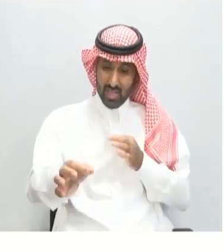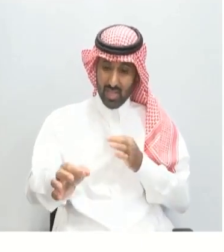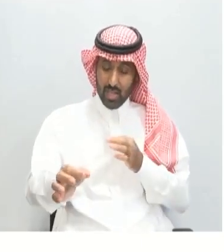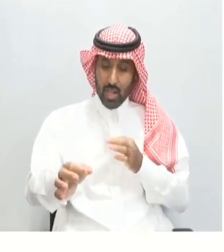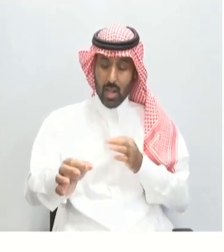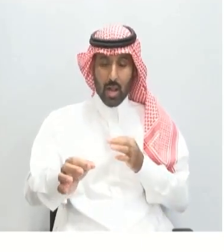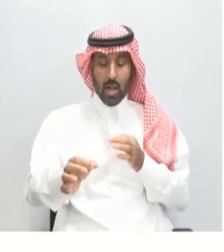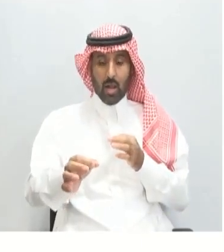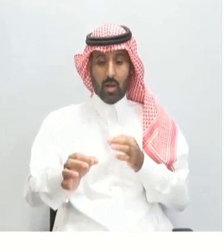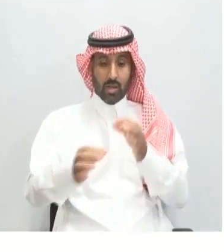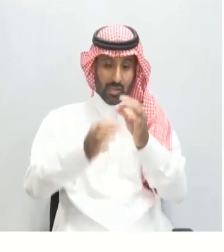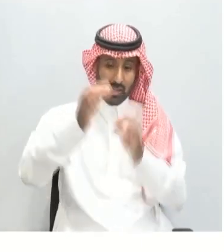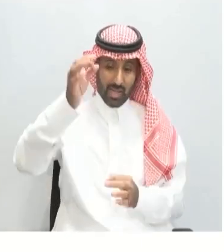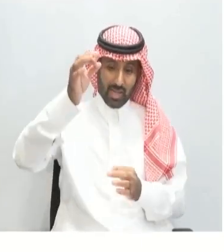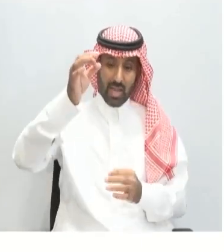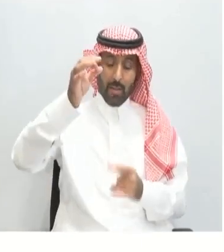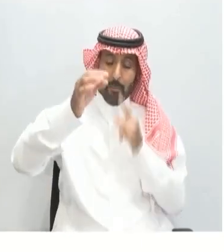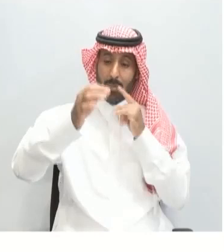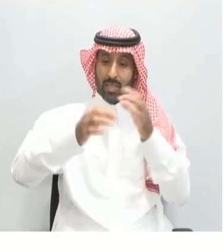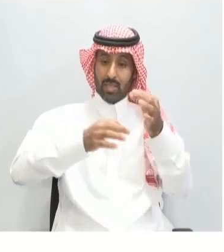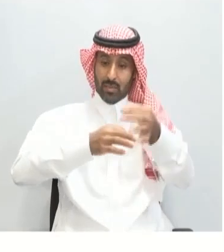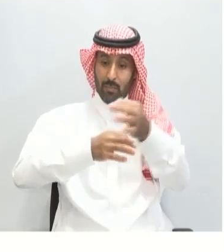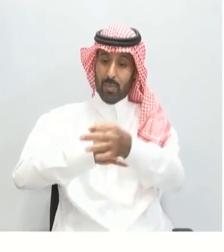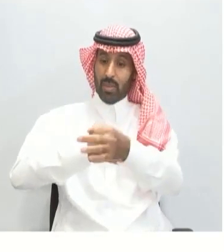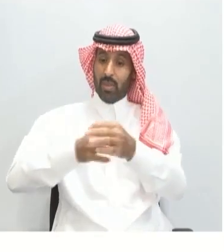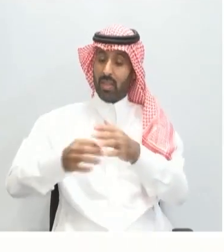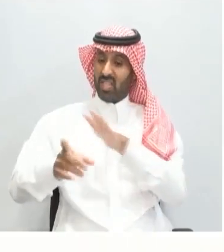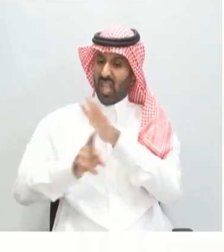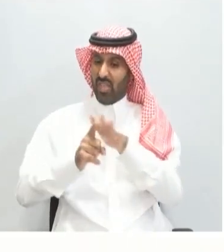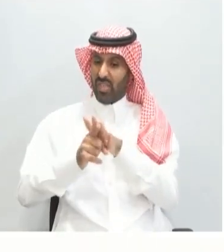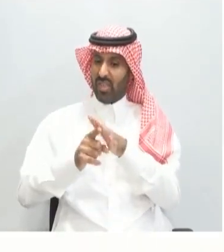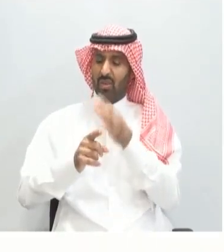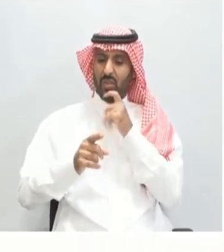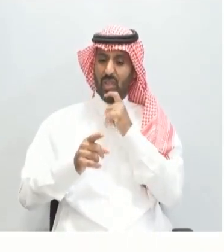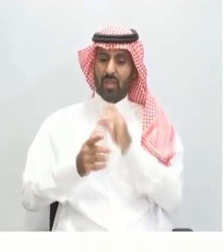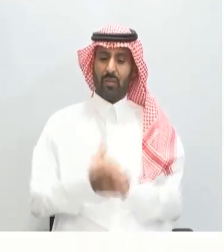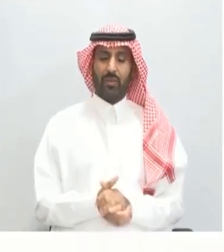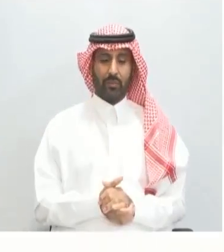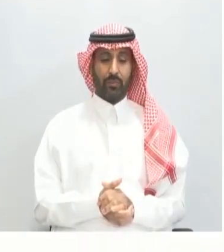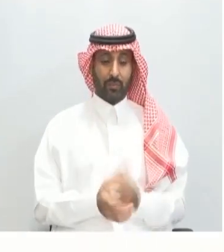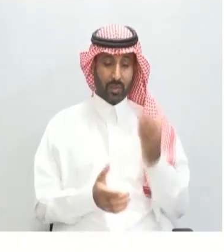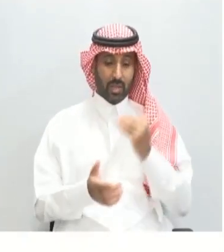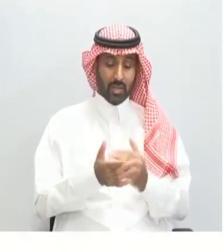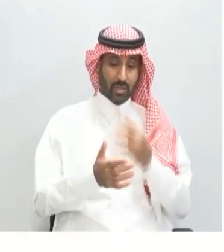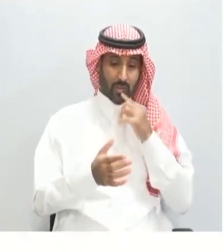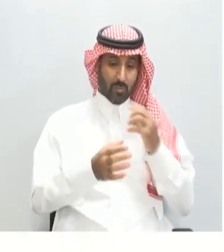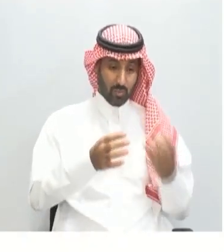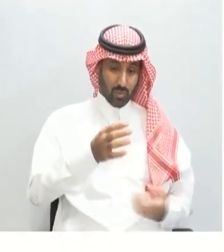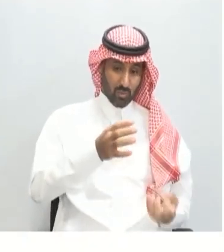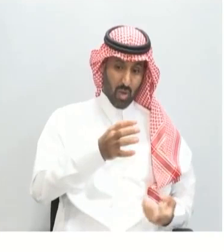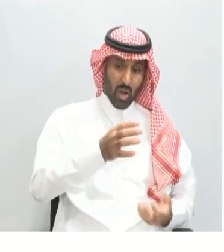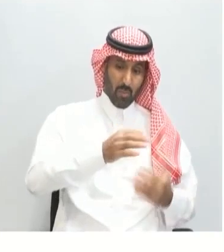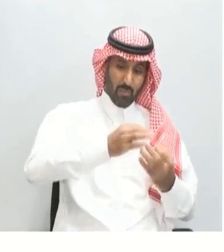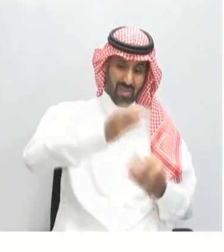او عن المدينه تاثيرها يكون ضعيفا زلزال عميق بعيد